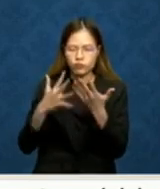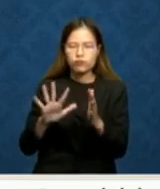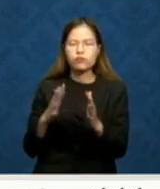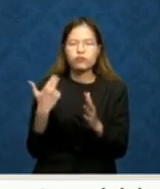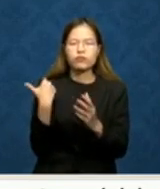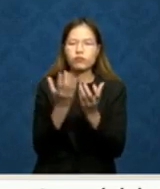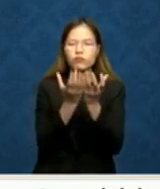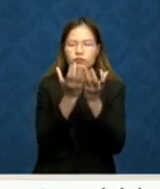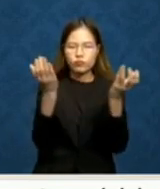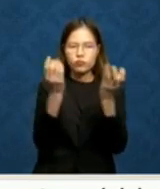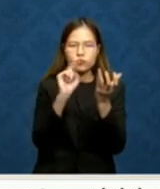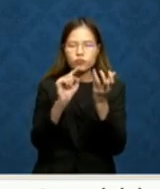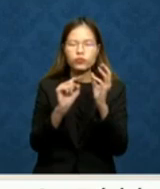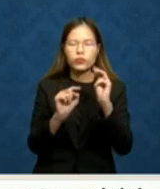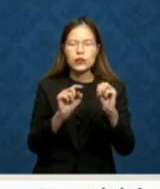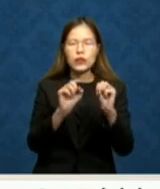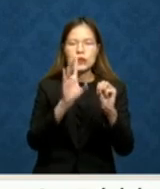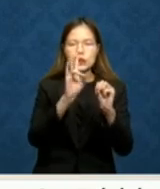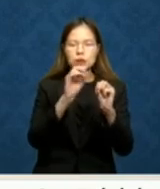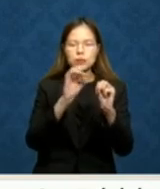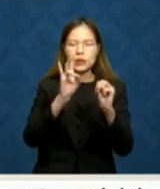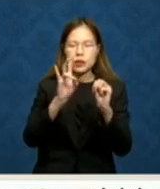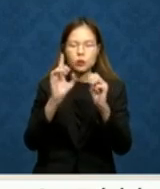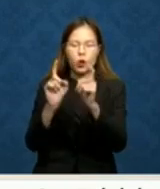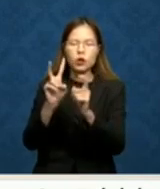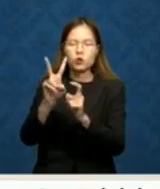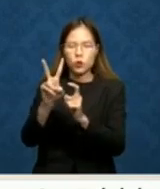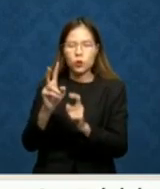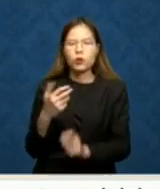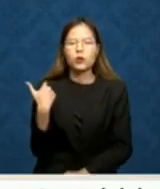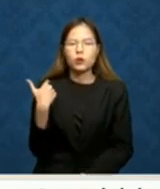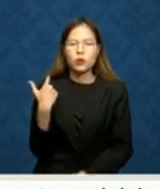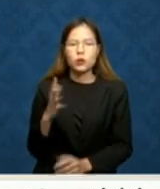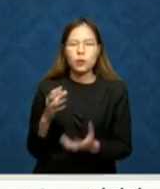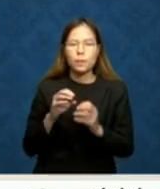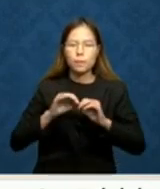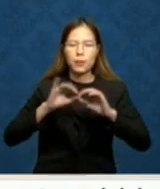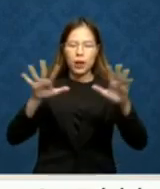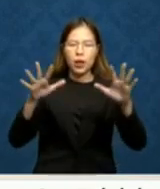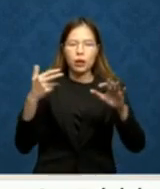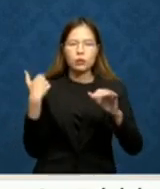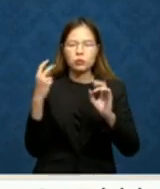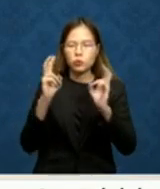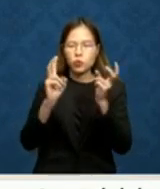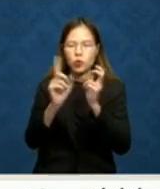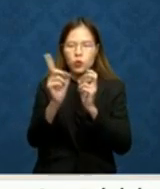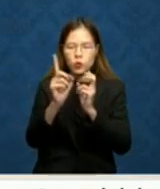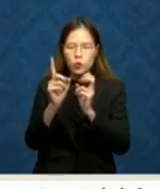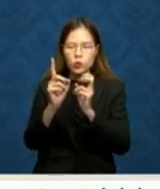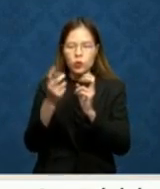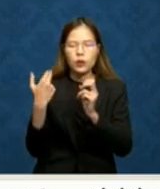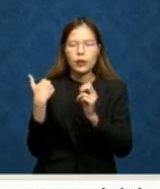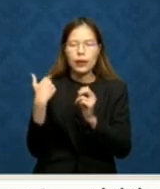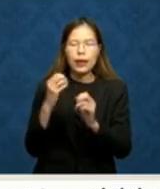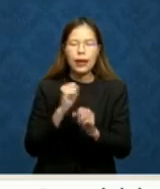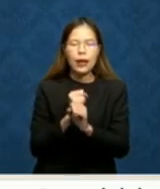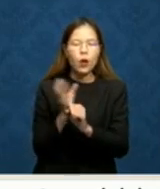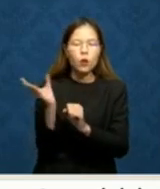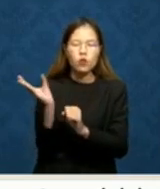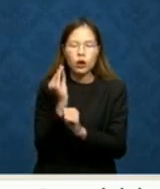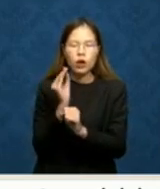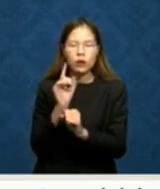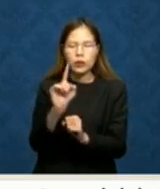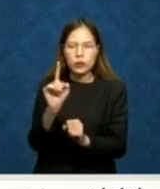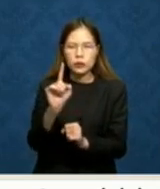า77วรรค2และประกาศสภาผู้แทนราษฎรเรื่องหลักเกณฑ์และวิธีการรับฟังความคิ